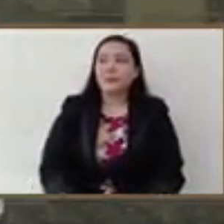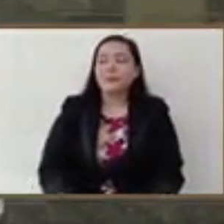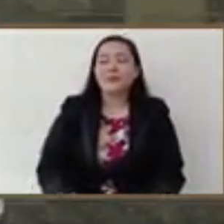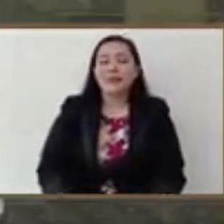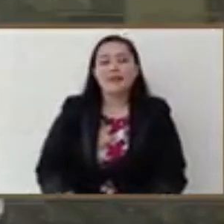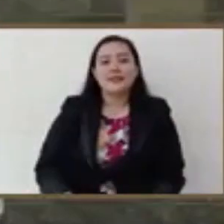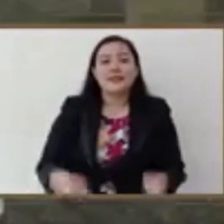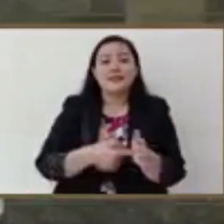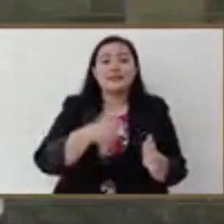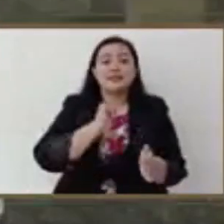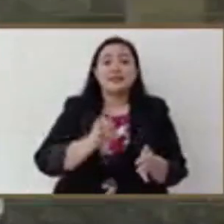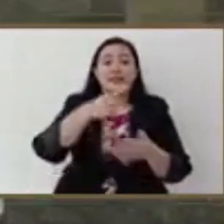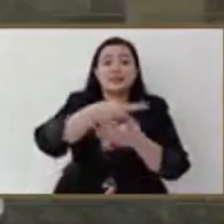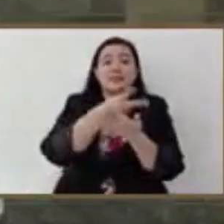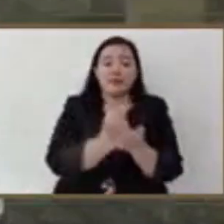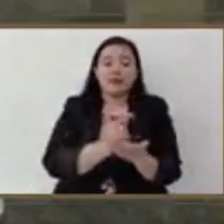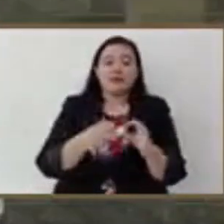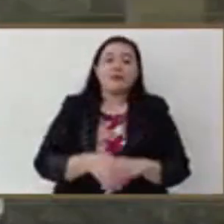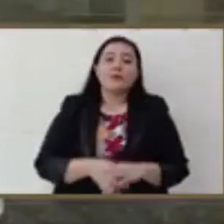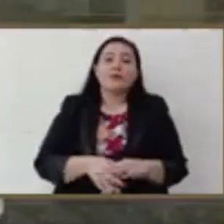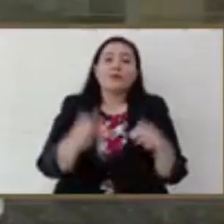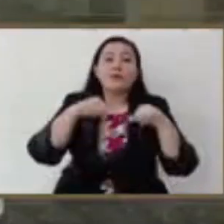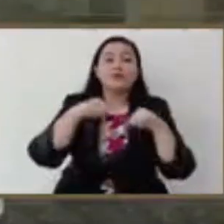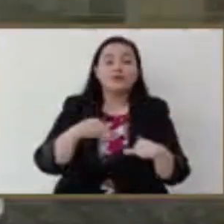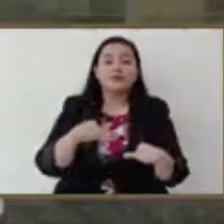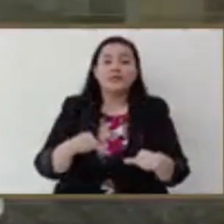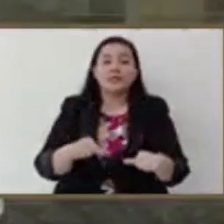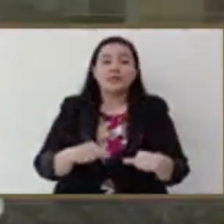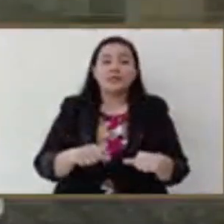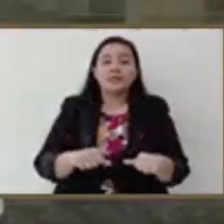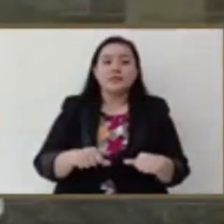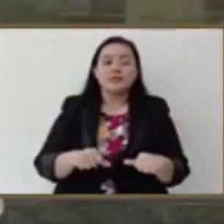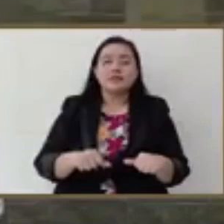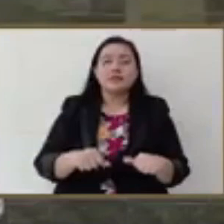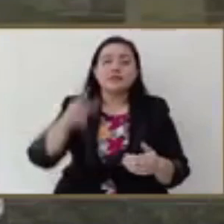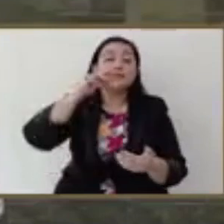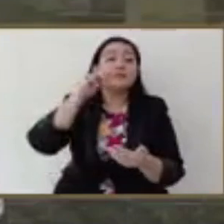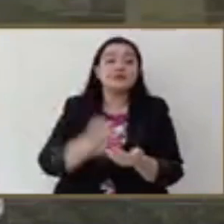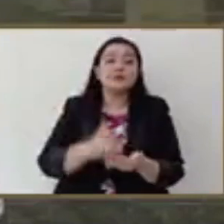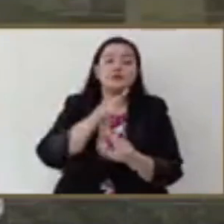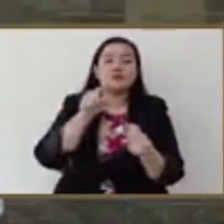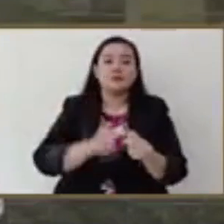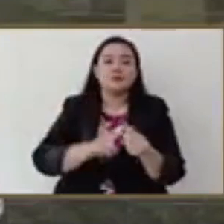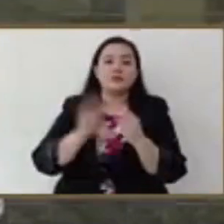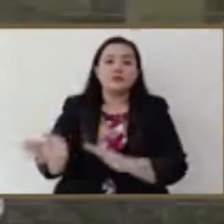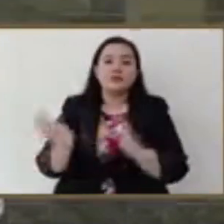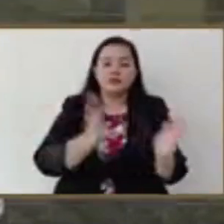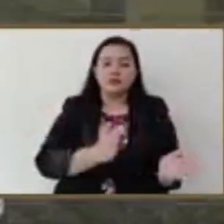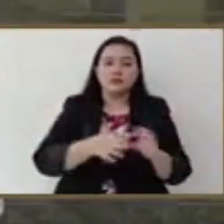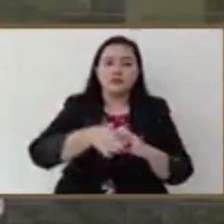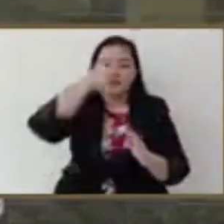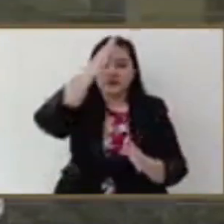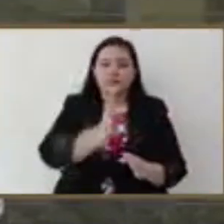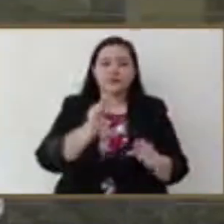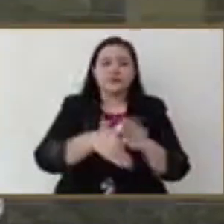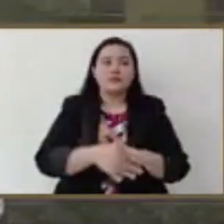of messages about the plan of God in the church. Huwag po natin kakalimutan.